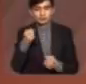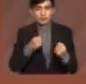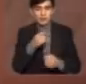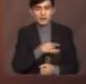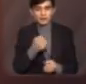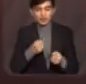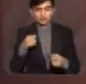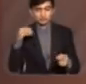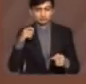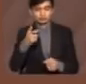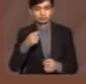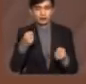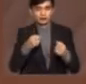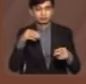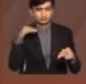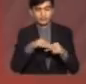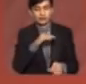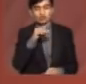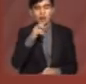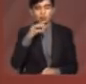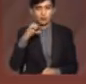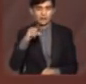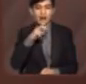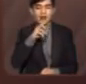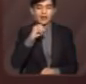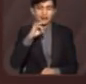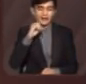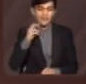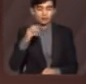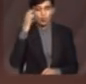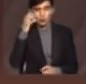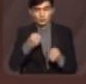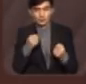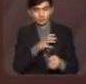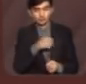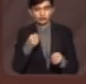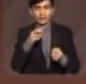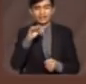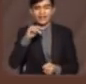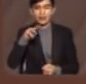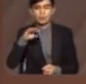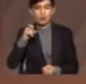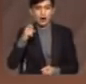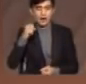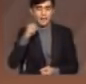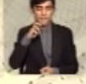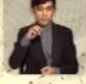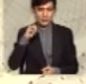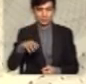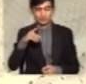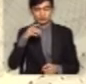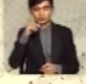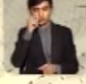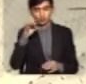едва не наехала на людей за рулем был жандос али киев затем черная машина которую провалил динмухамед или геев намерена сбила